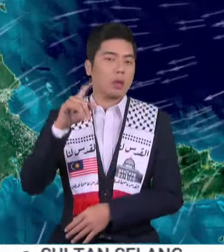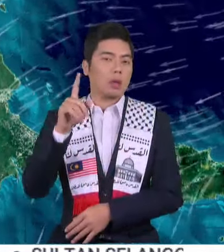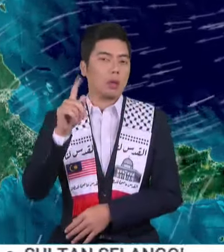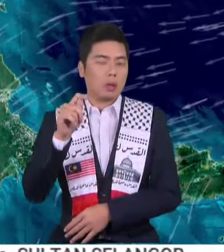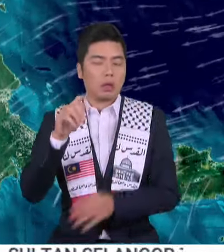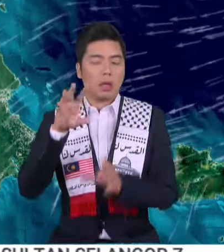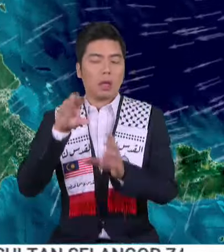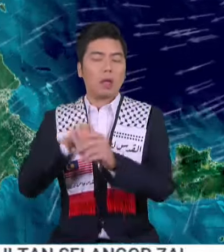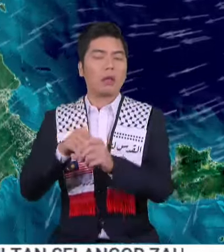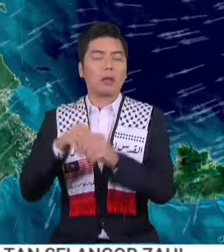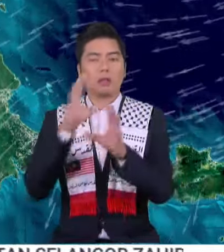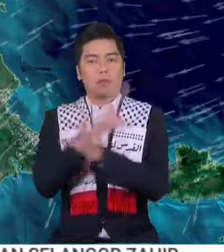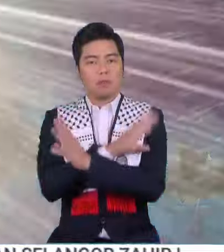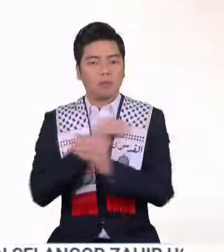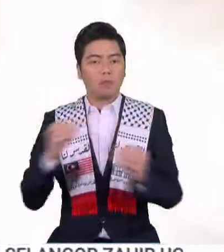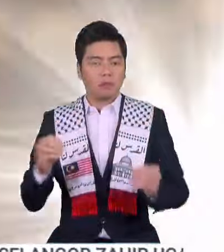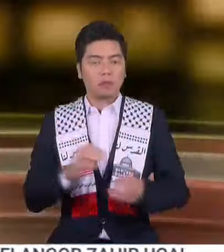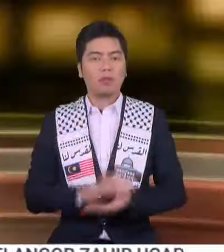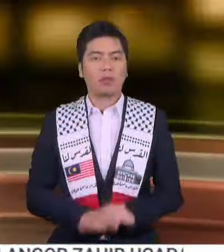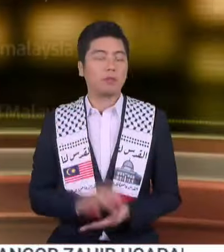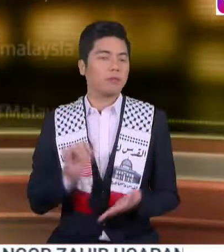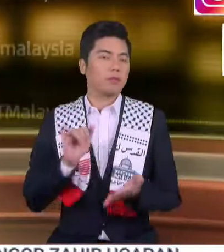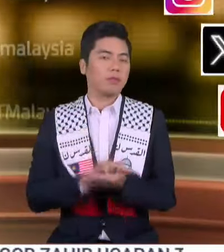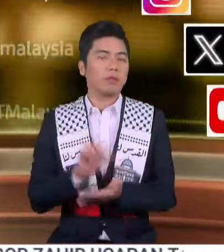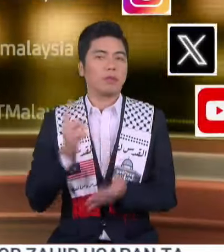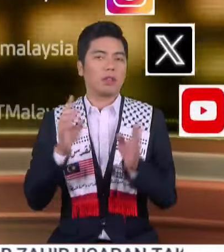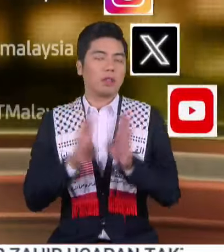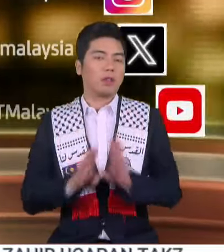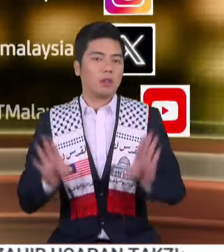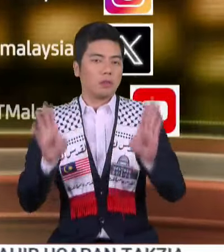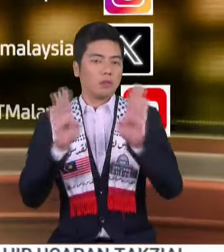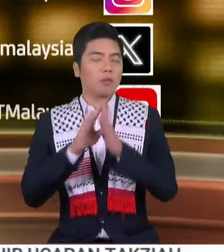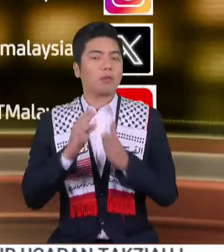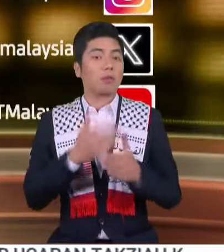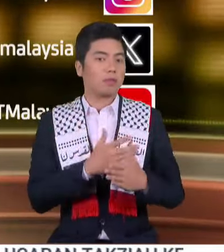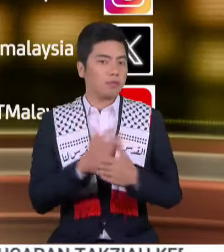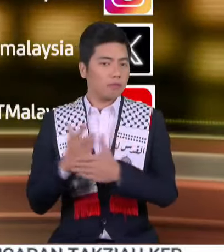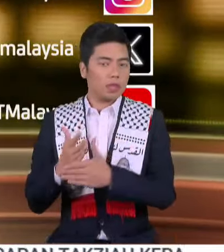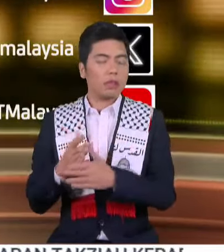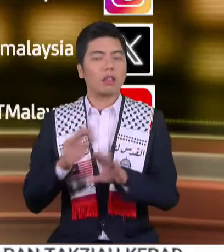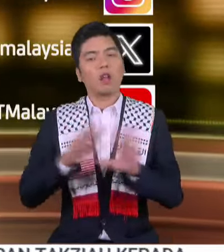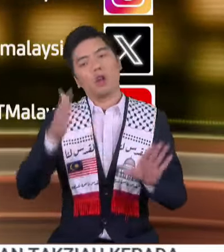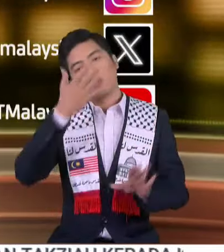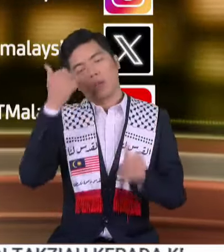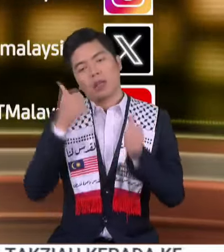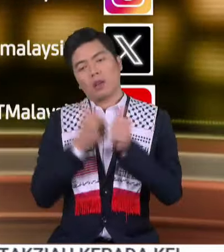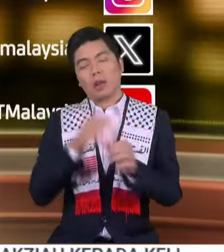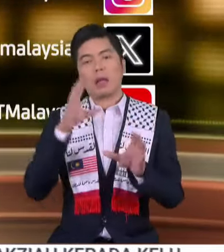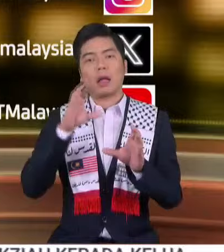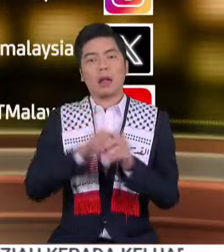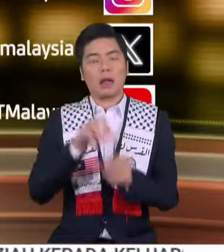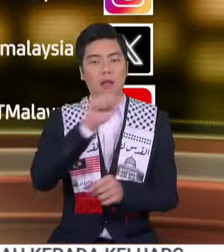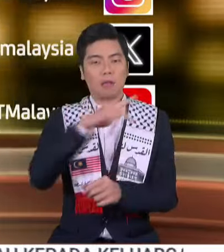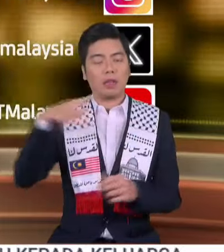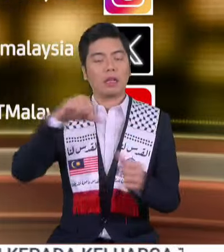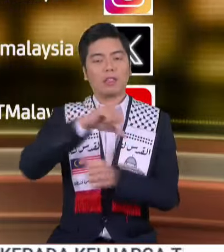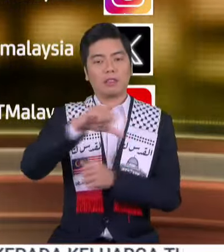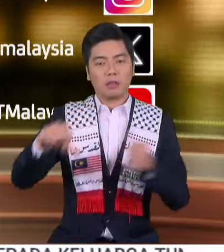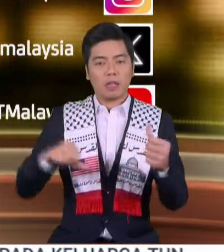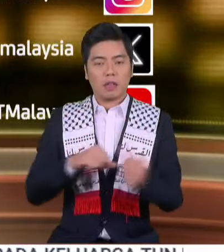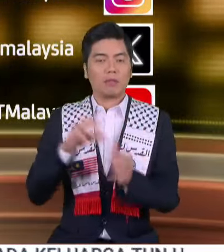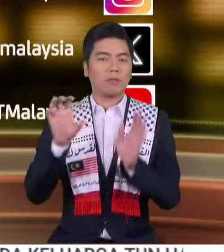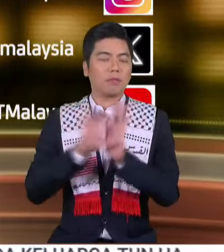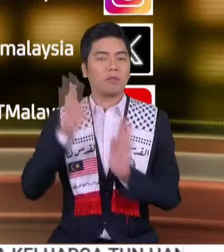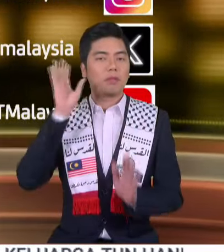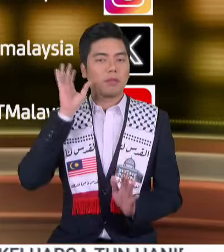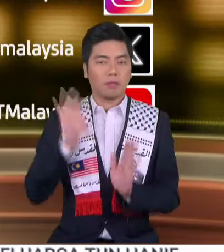pedalaman negeri Sarawak. Baik, itu sahaja info cuaca yang dapat saya kongsikan pada petang ini. Jangan lupa ikuti kami di laman media sosial seperti yang tertera